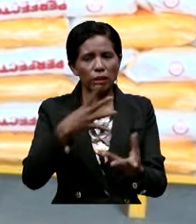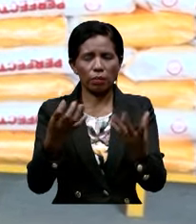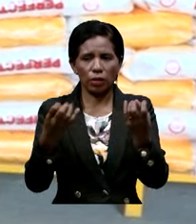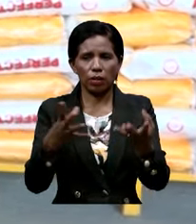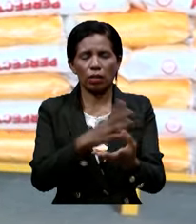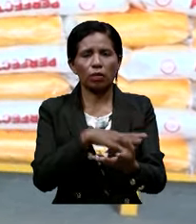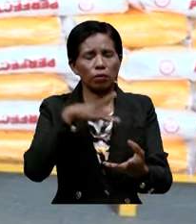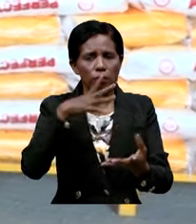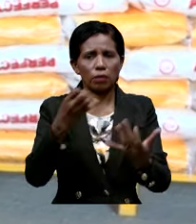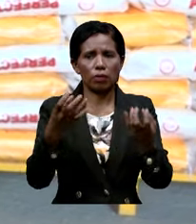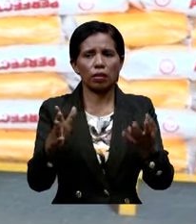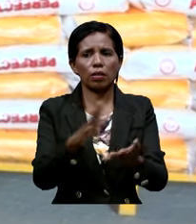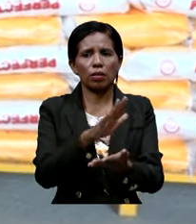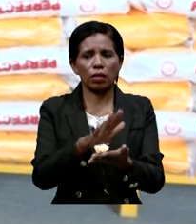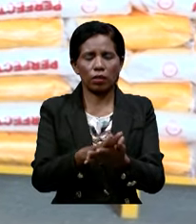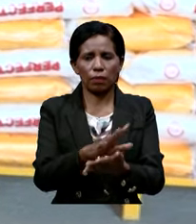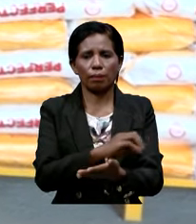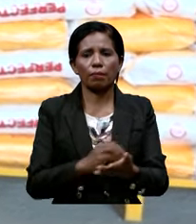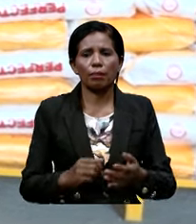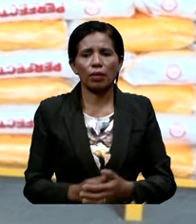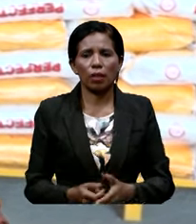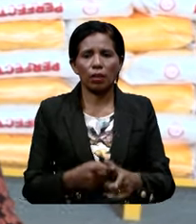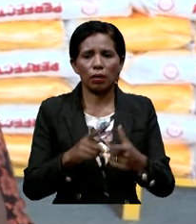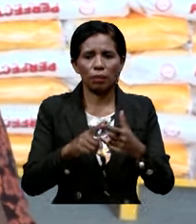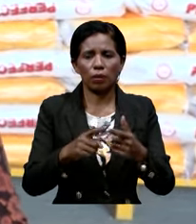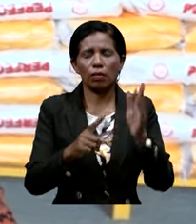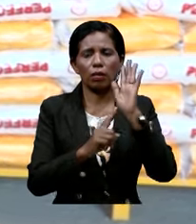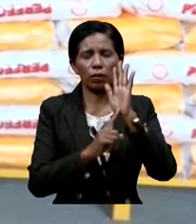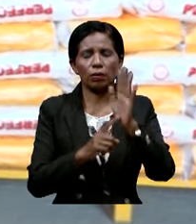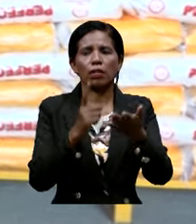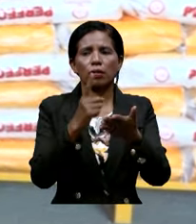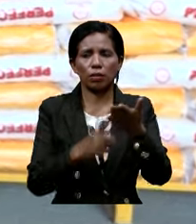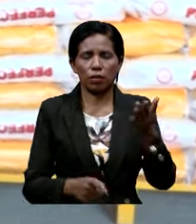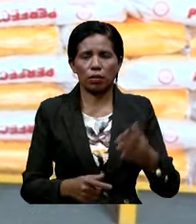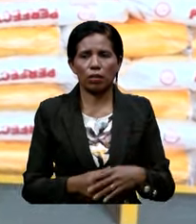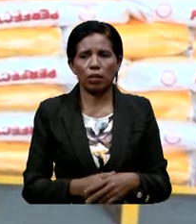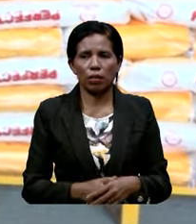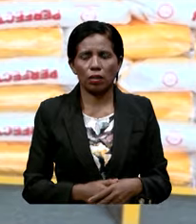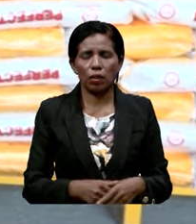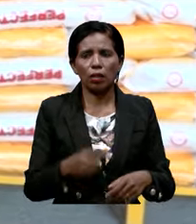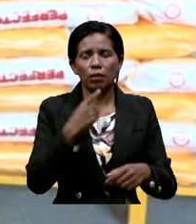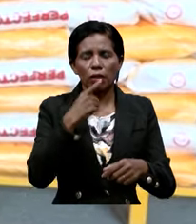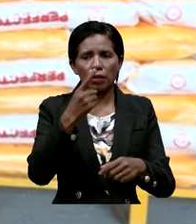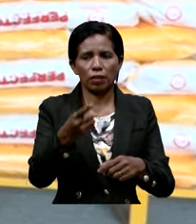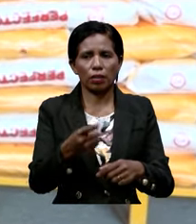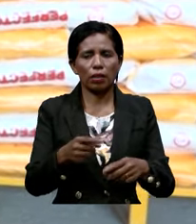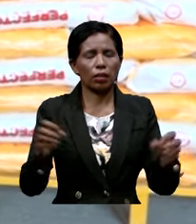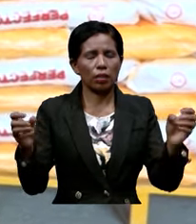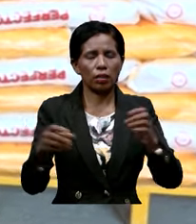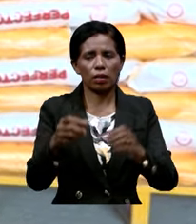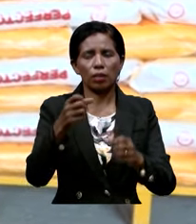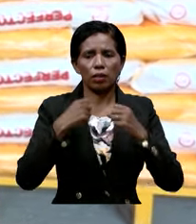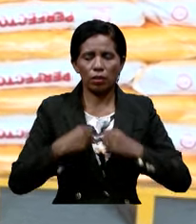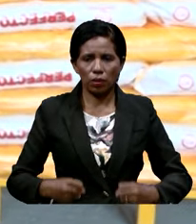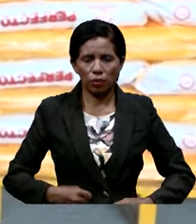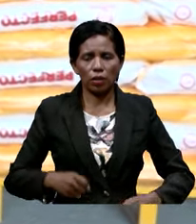regrahu ne bem maka ne ne rabat ker so palek ne. Então ata turu katak seda ata turu ne hatete katak ida ne la garante ba Saudi